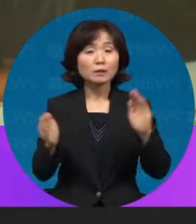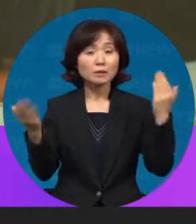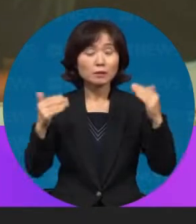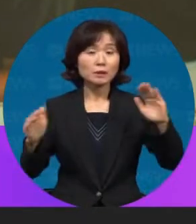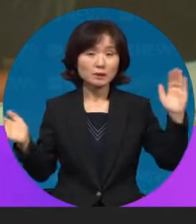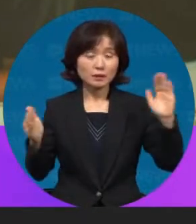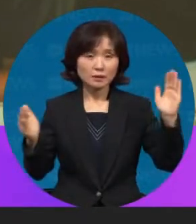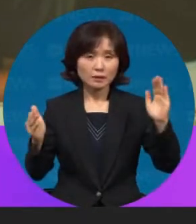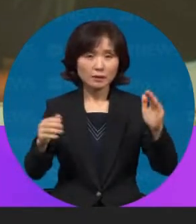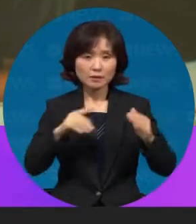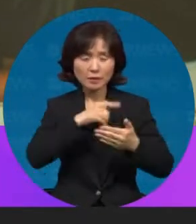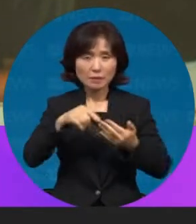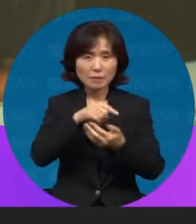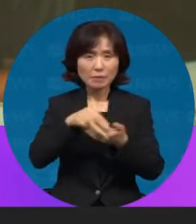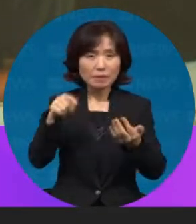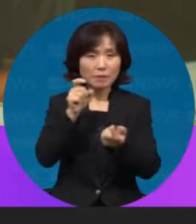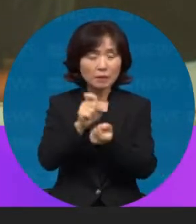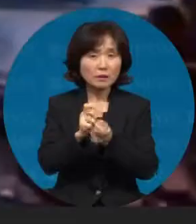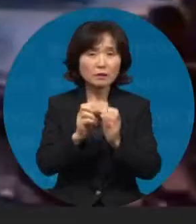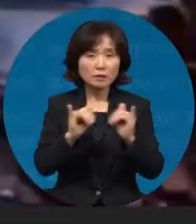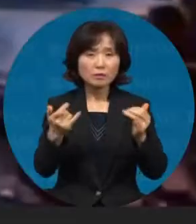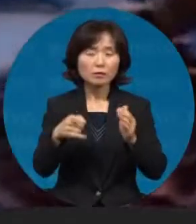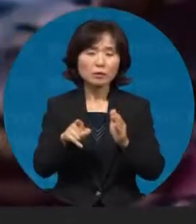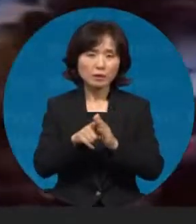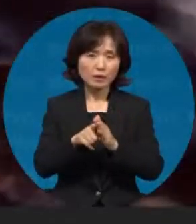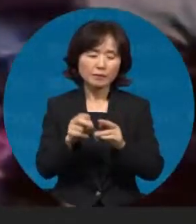사람들인지 뉴스G에서 만나보시죠.